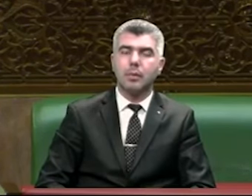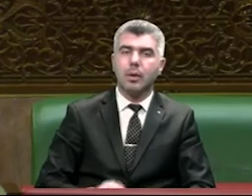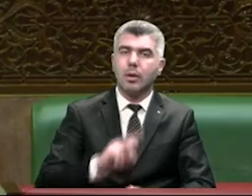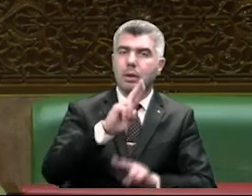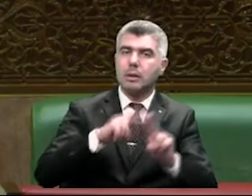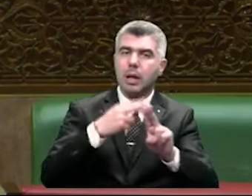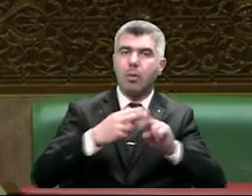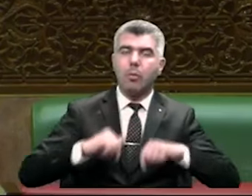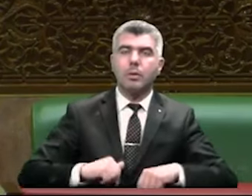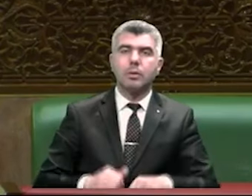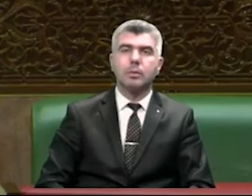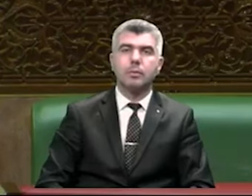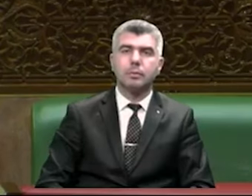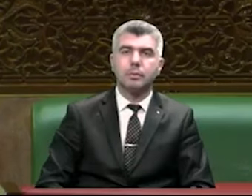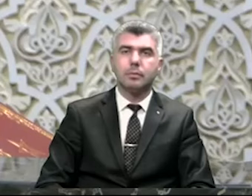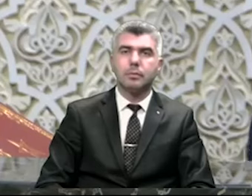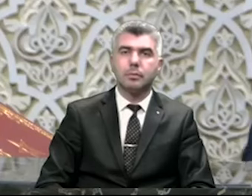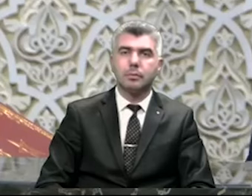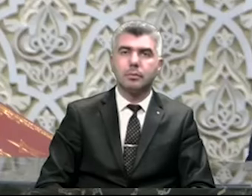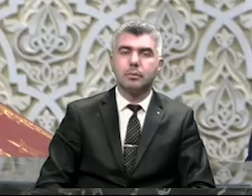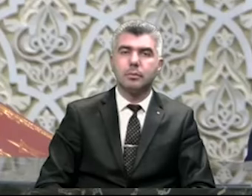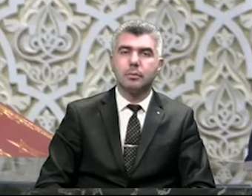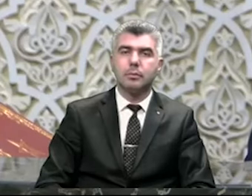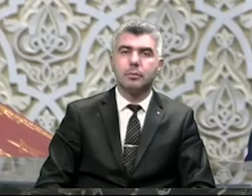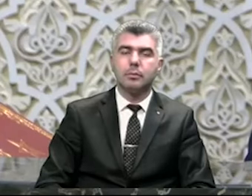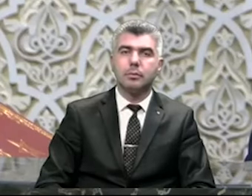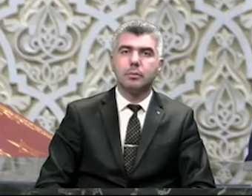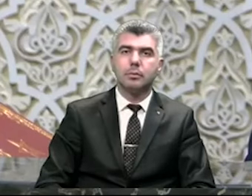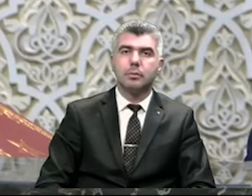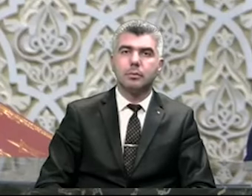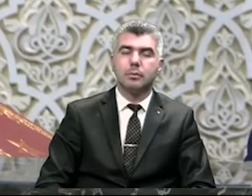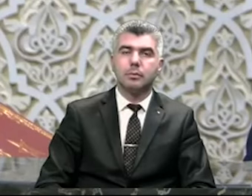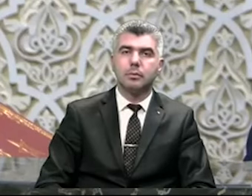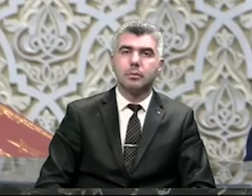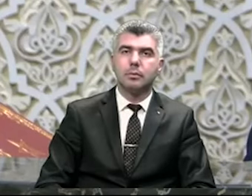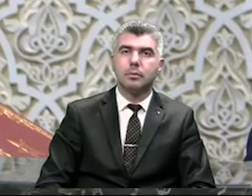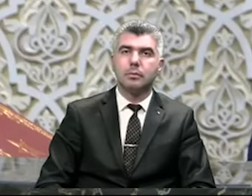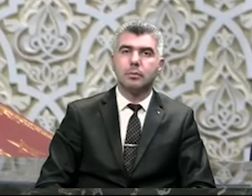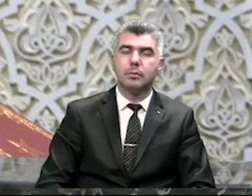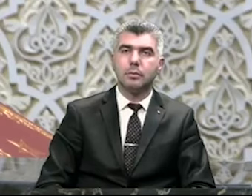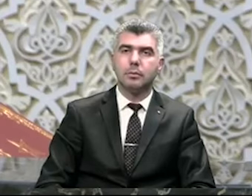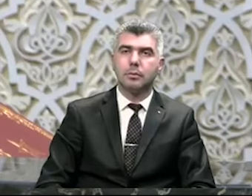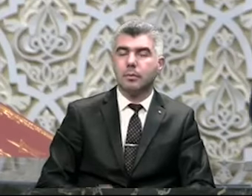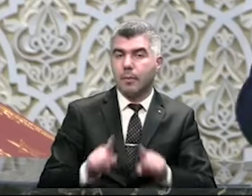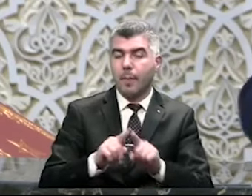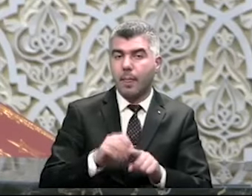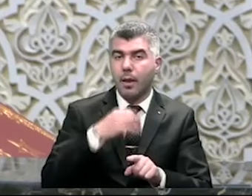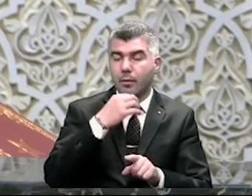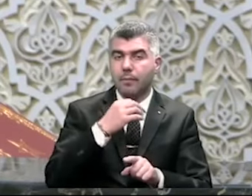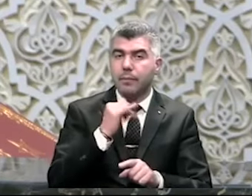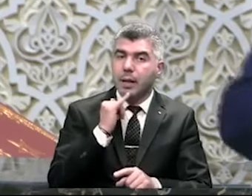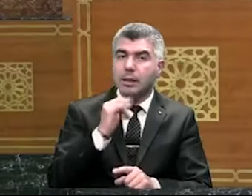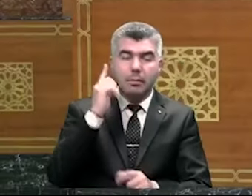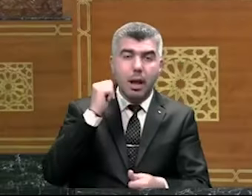الوزير للجوب على السؤال غير انا كنبغي كنبغي ديما